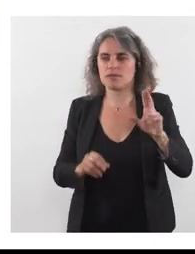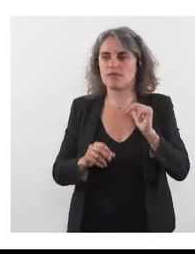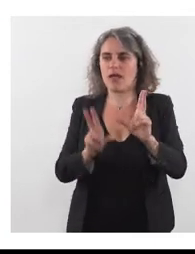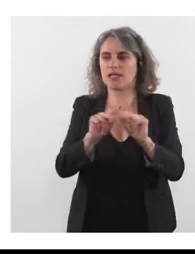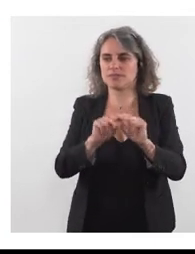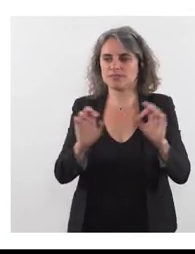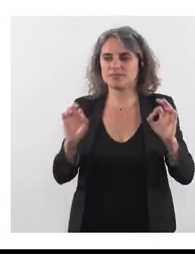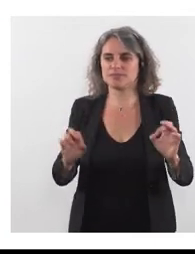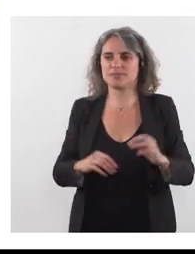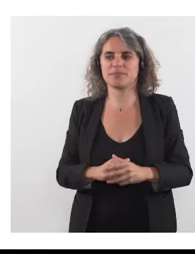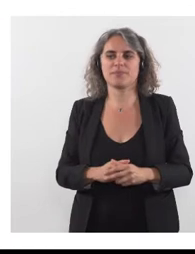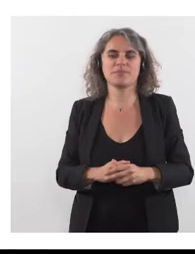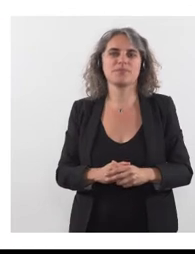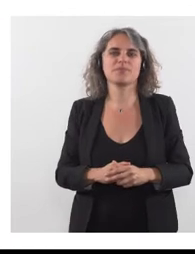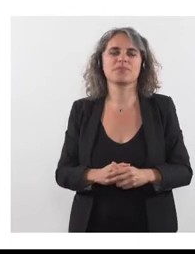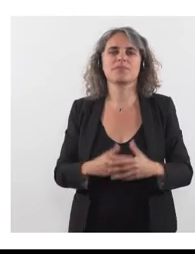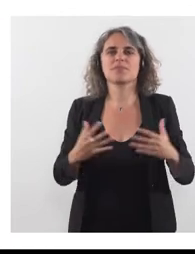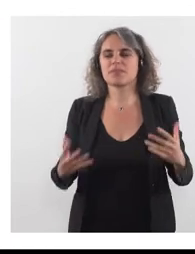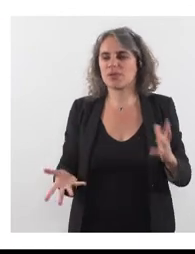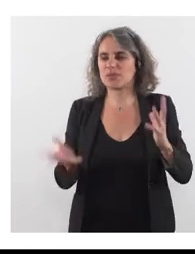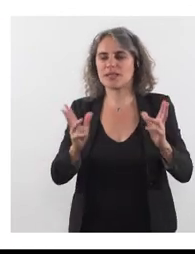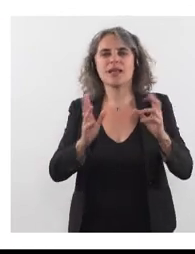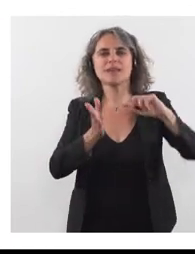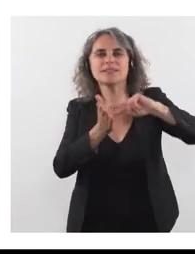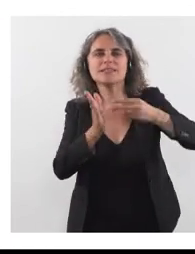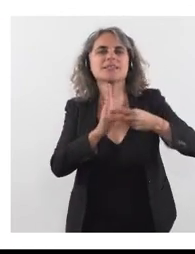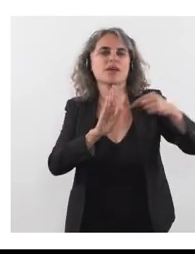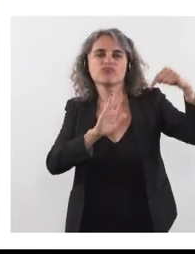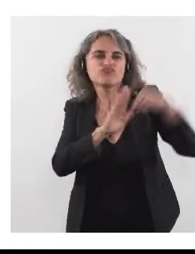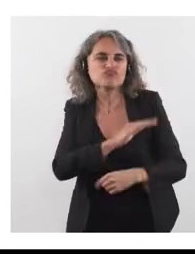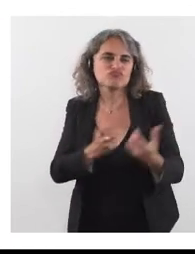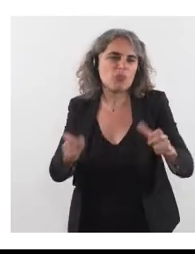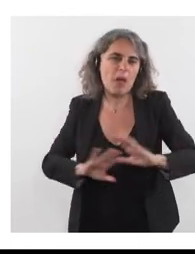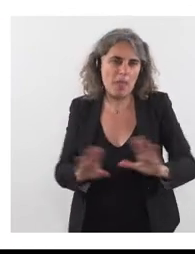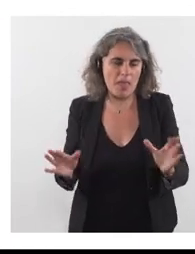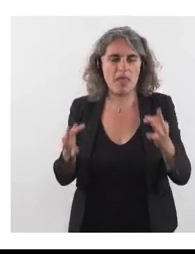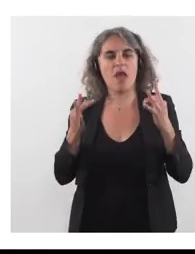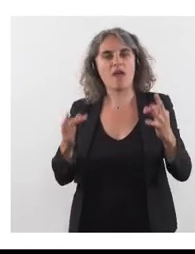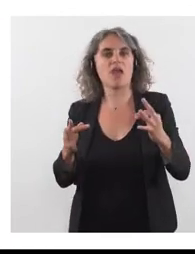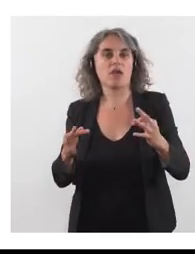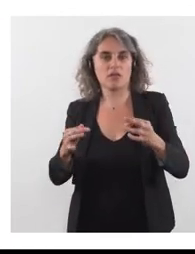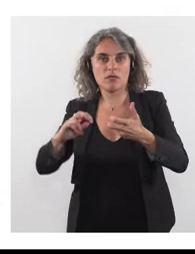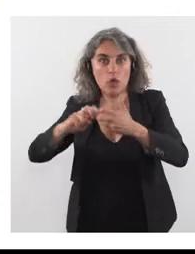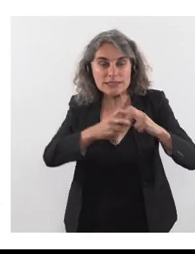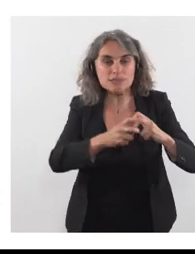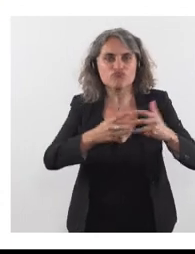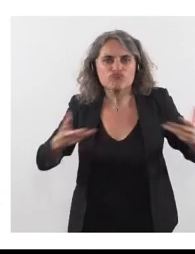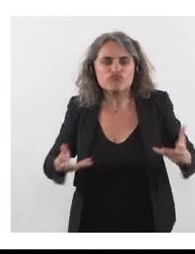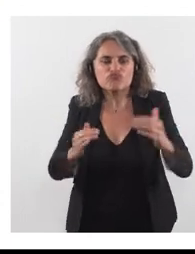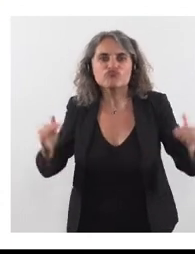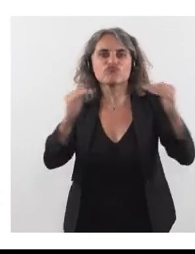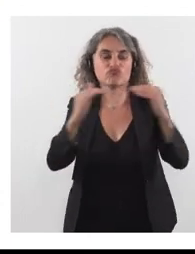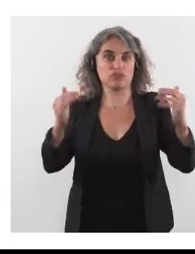simplement pour vous dire, sans vouloir être technique, mais quand on parle du rôle des organismes de promotion de l'égalité de traitement devant les juridictions, qu'elles